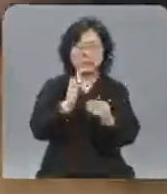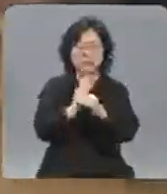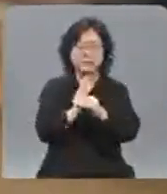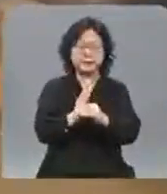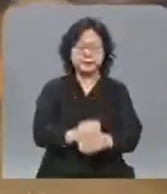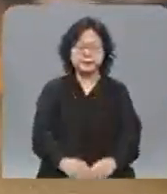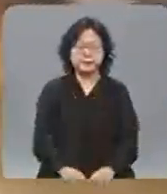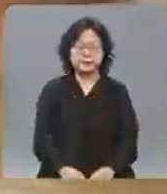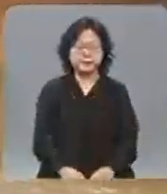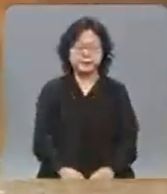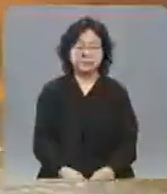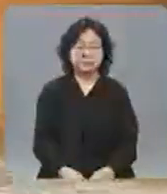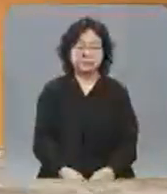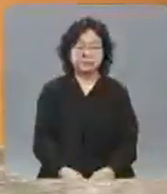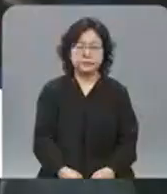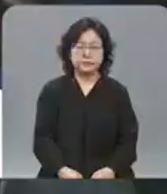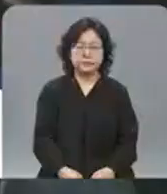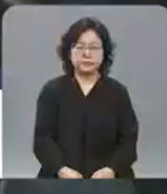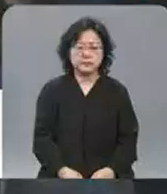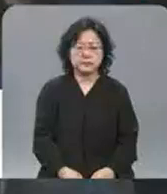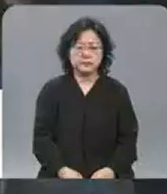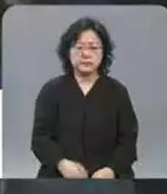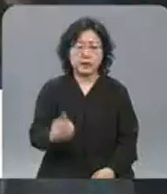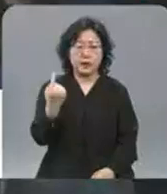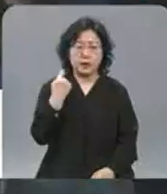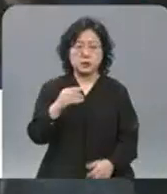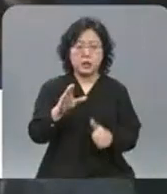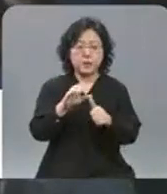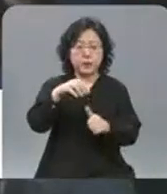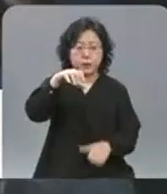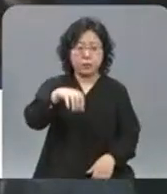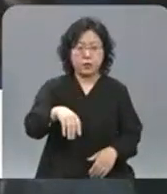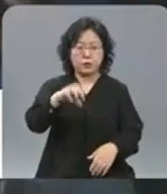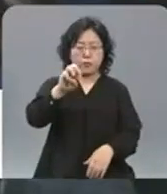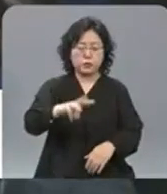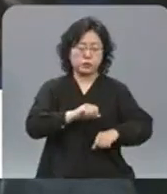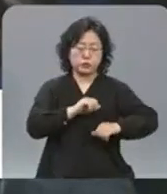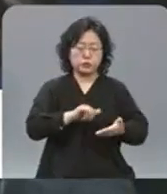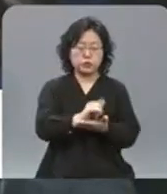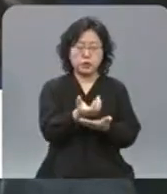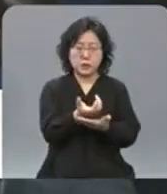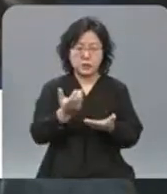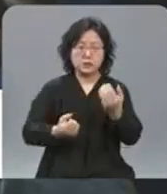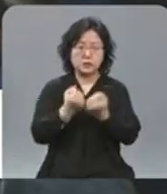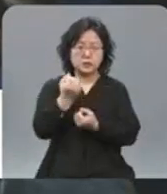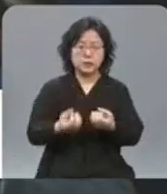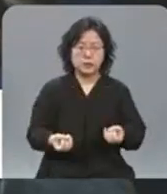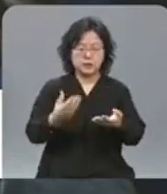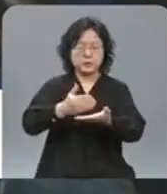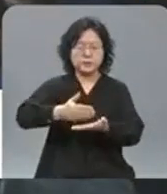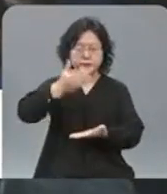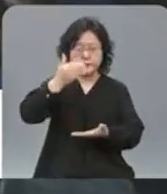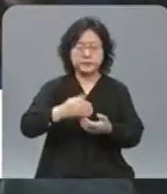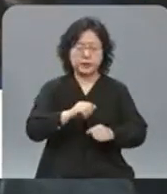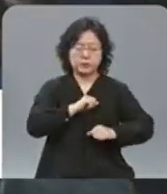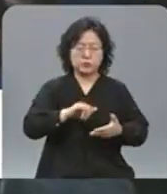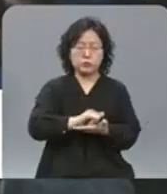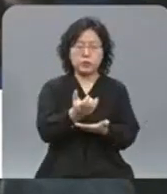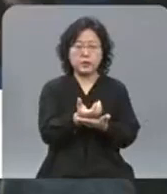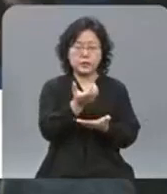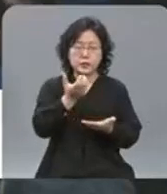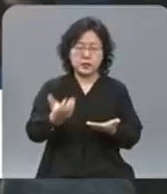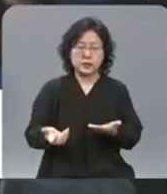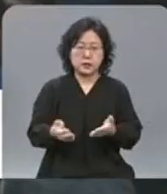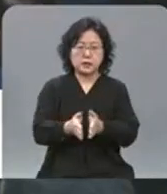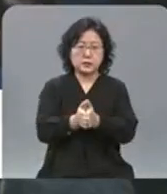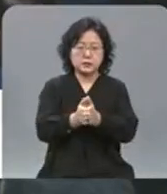뉴스 최진입니다. 네, 어제 함평에서 광주 군공항 이전 설명회가 열렸습니다. 군공항 이전